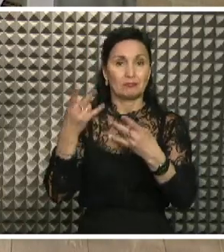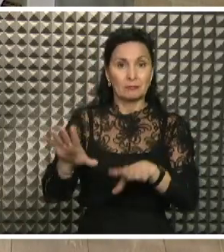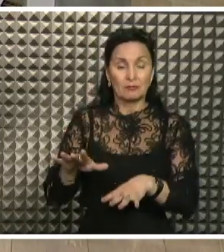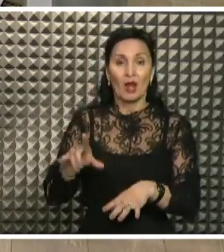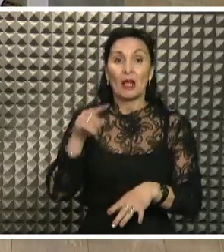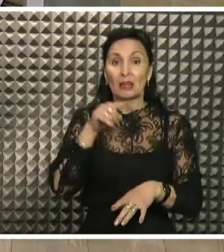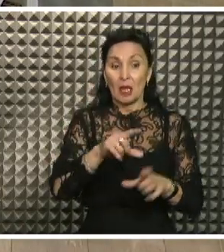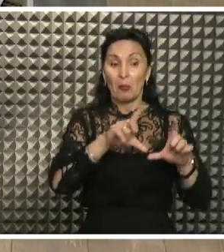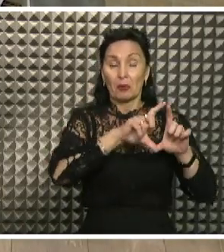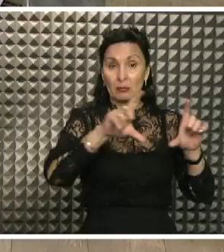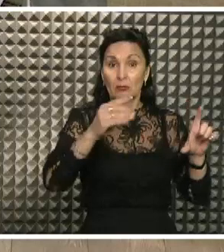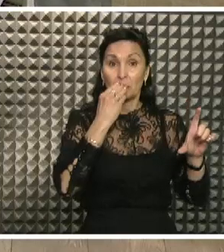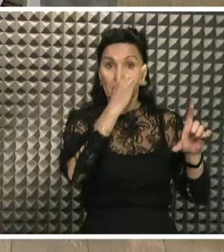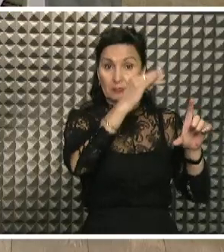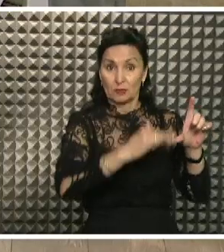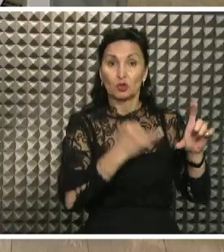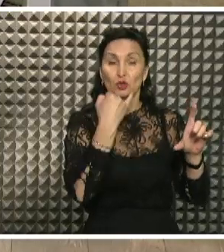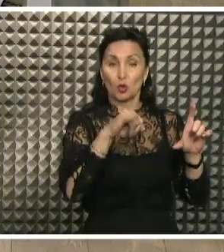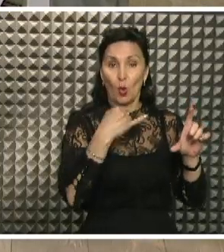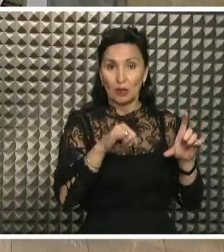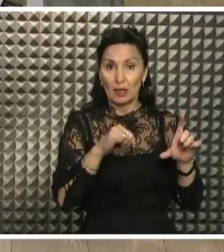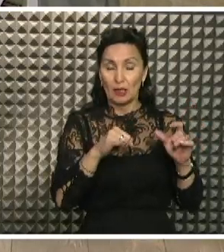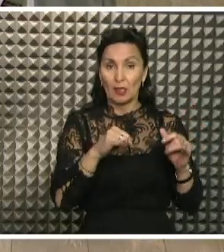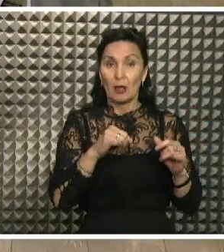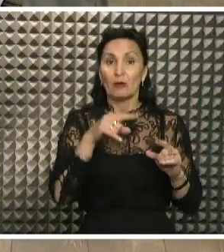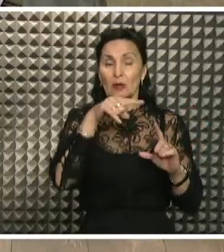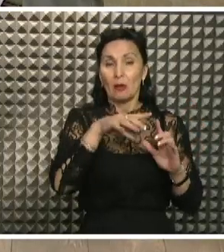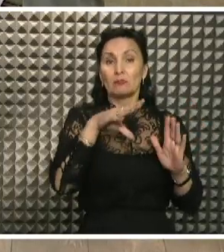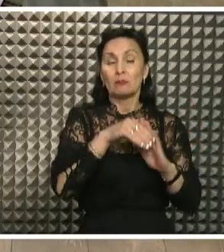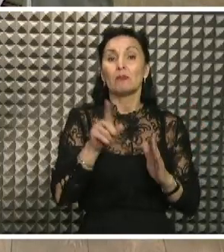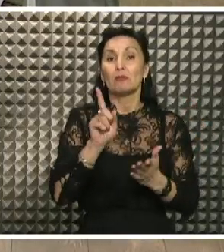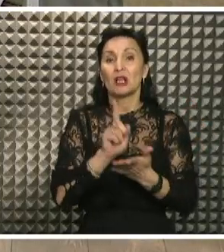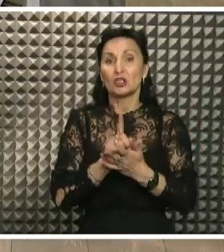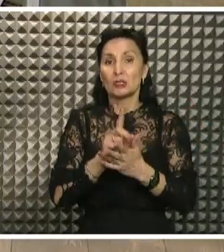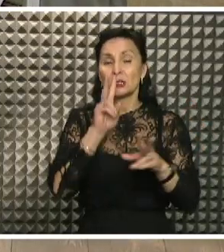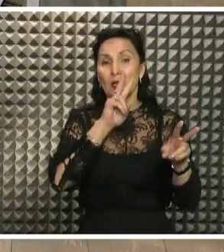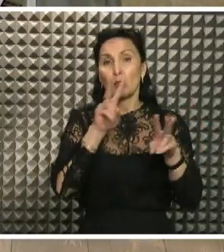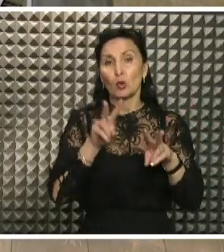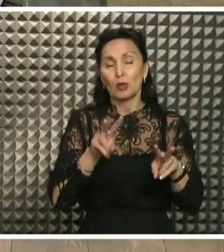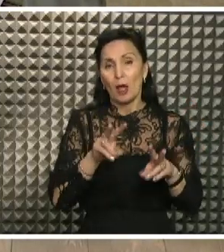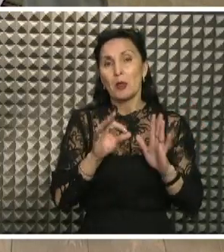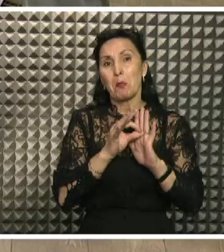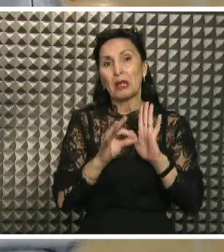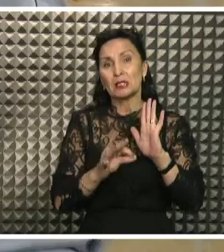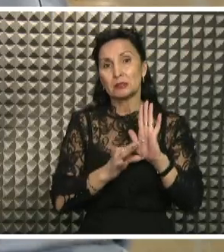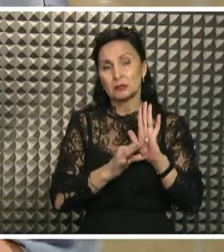которые попадают в желтую зону, в их отношении мы должны соблюдать принцип так